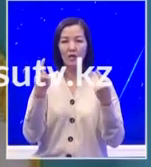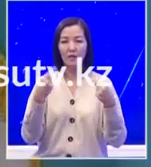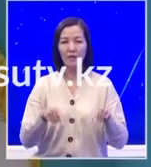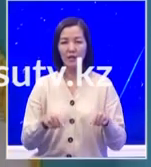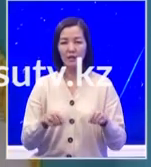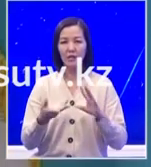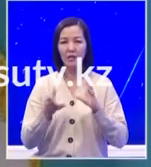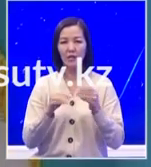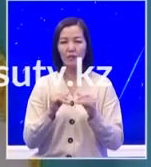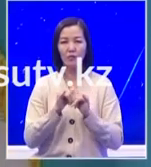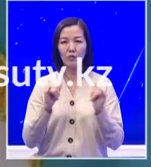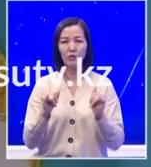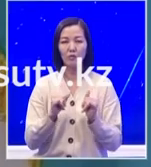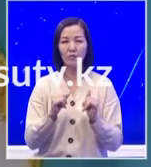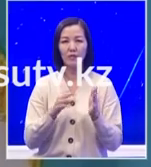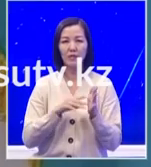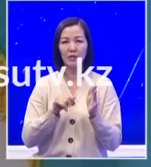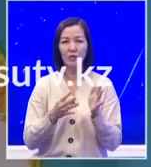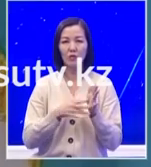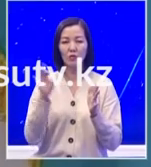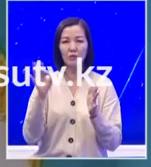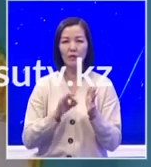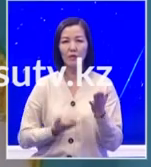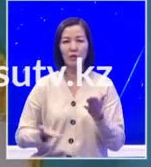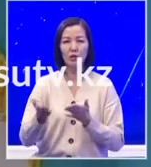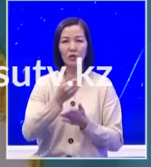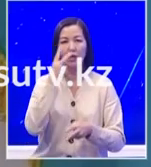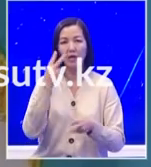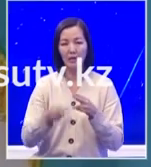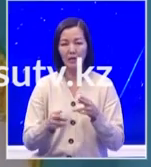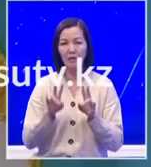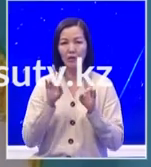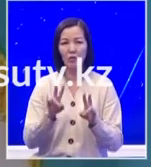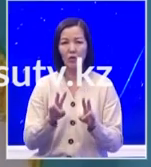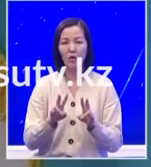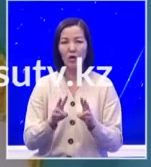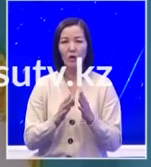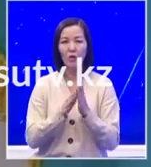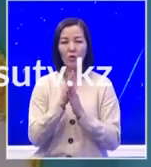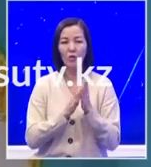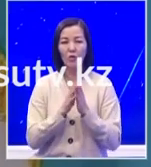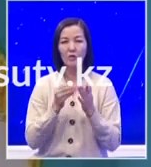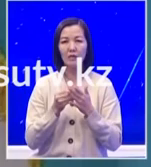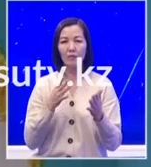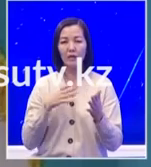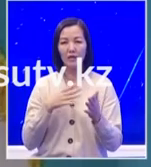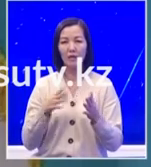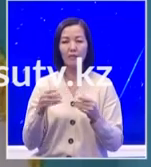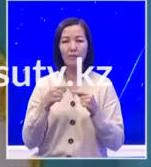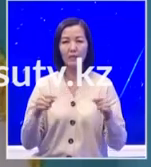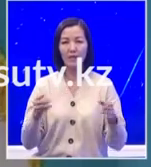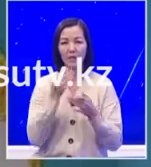жалпы өсімі 8,9%-ды құрады. Егін жинау науқаны аяқталғанмен көкөністердің бағасы шарықтап тұр. Басқа да